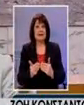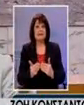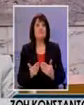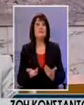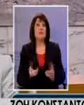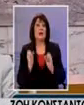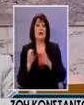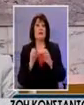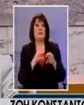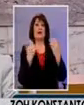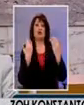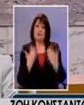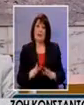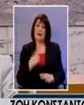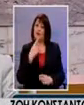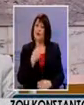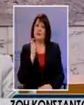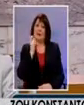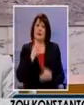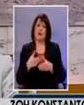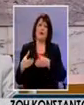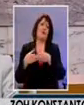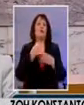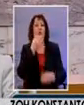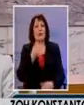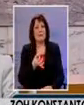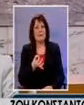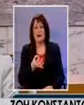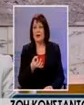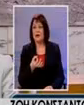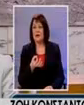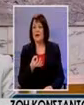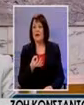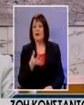έχουν ενημερωθεί όλες οι κοινοβουλευτικές ομάδες, αλλά έχουν και